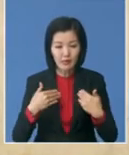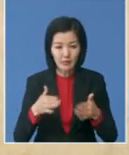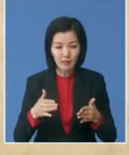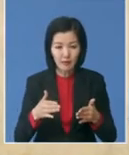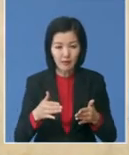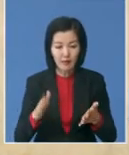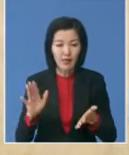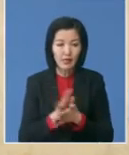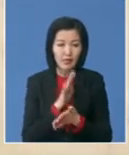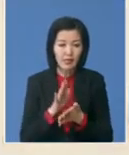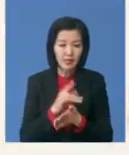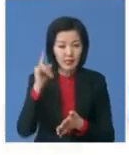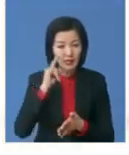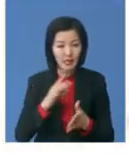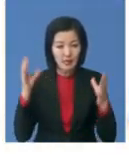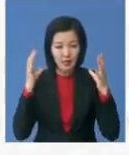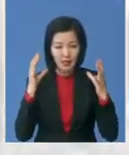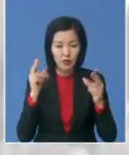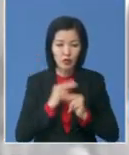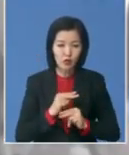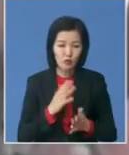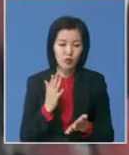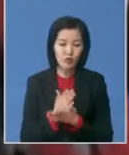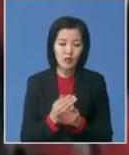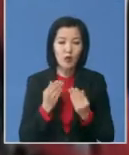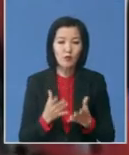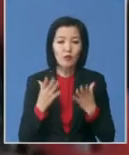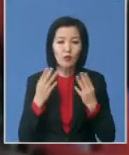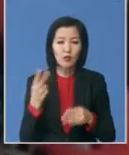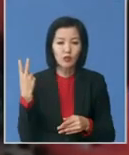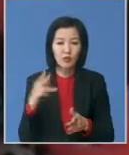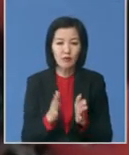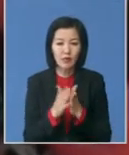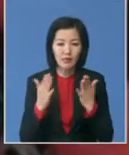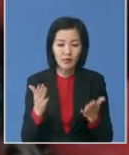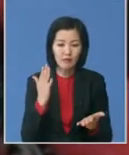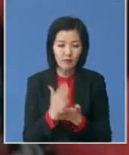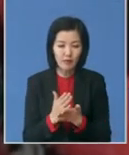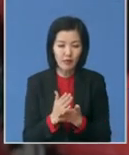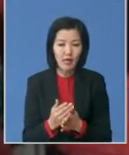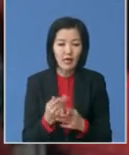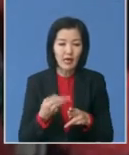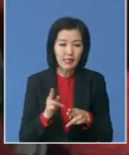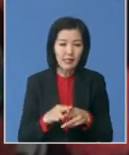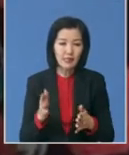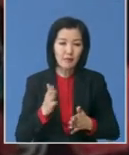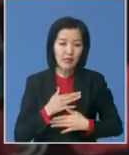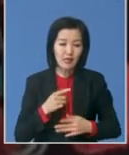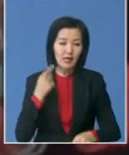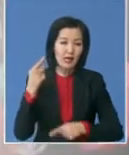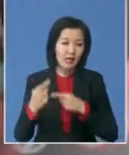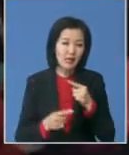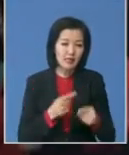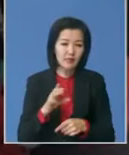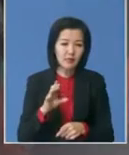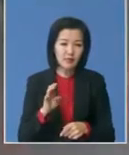газеттерде, Қазақ радиосында еңбек етті. Бүгінге дейін 20-дан астам кітабы жарық көрді. Әсіресе менің ғасырым, Сәуір